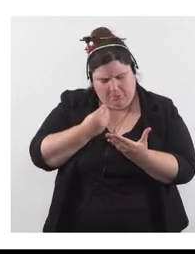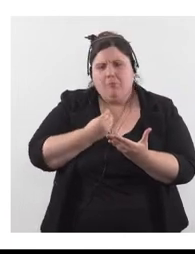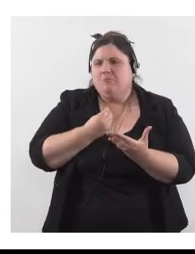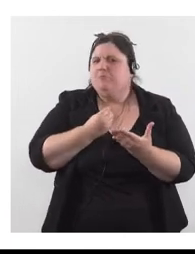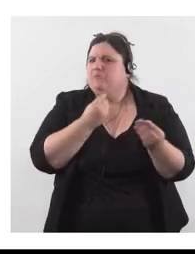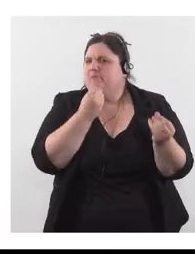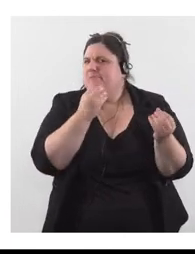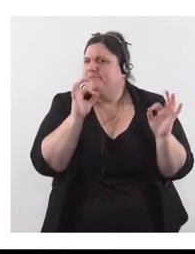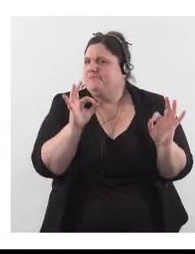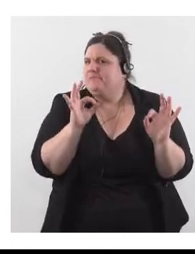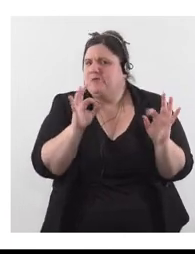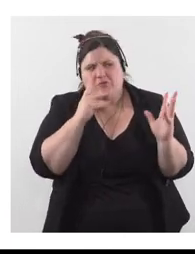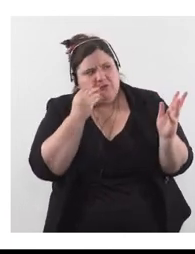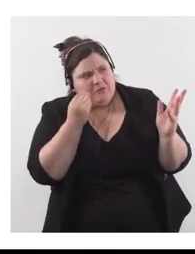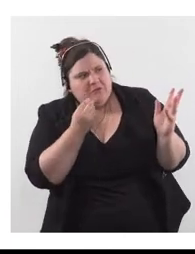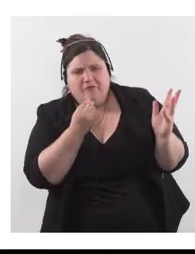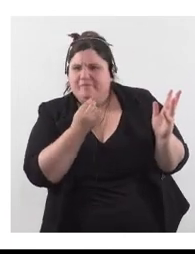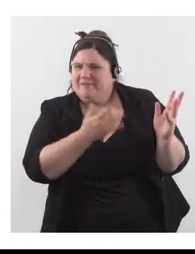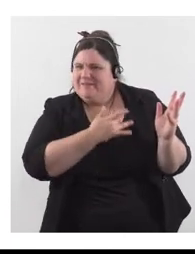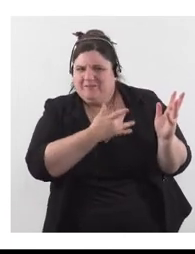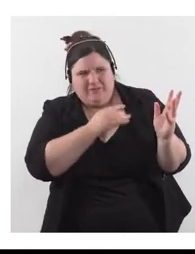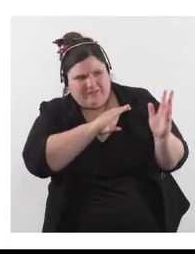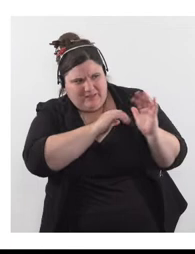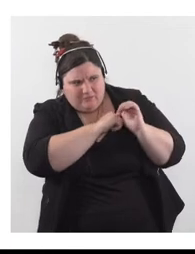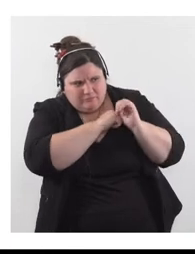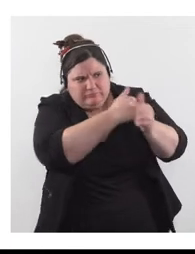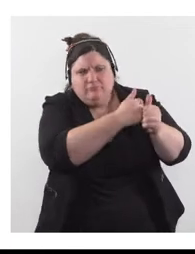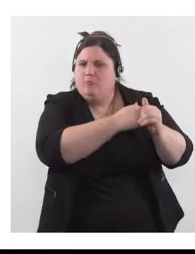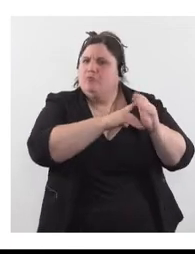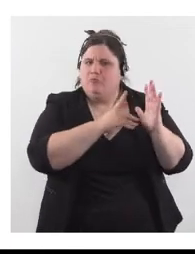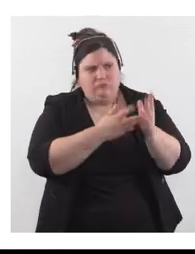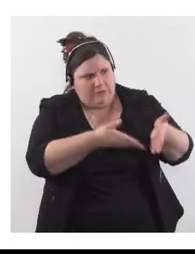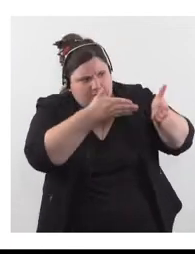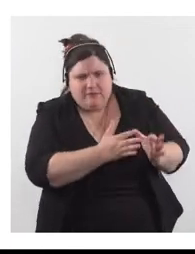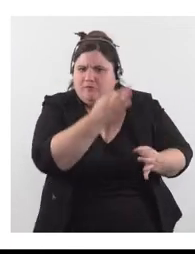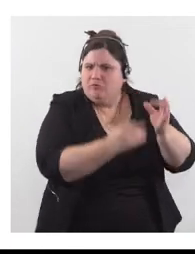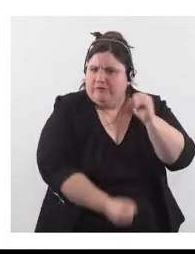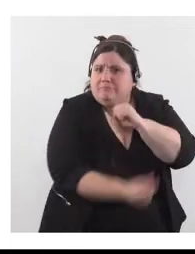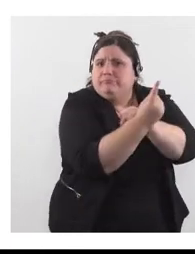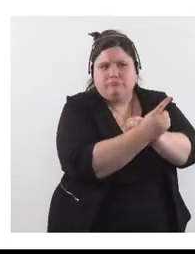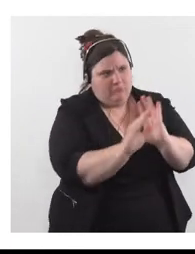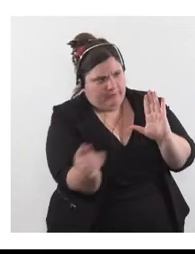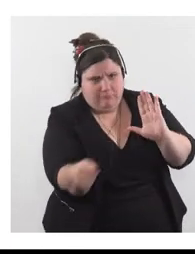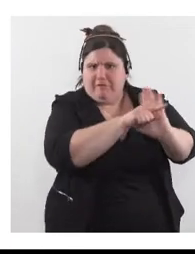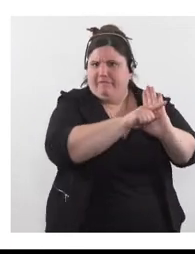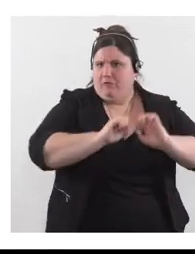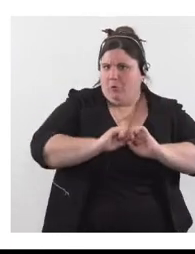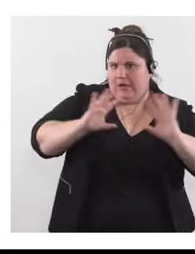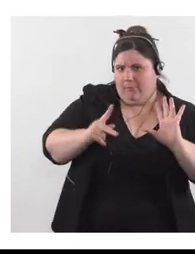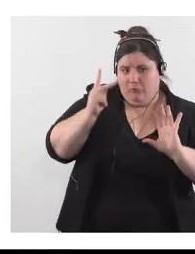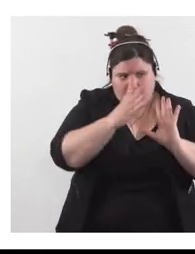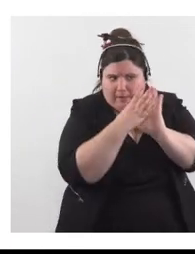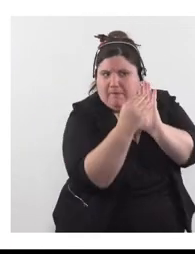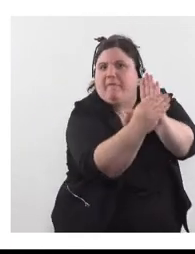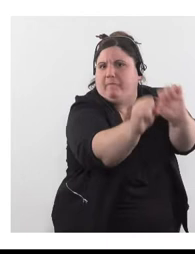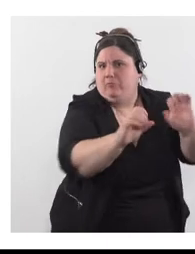on estime qu'il y a un intérêt à faire évoluer la jurisprudence ou à faire clarifier la jurisprudence sur des choses qui ne